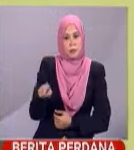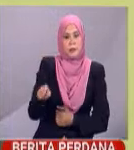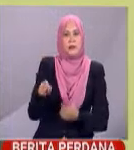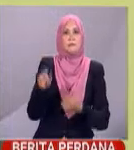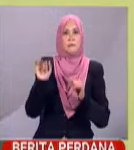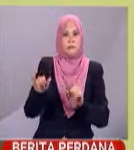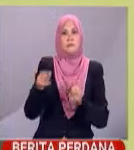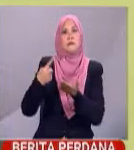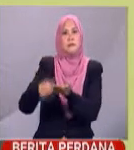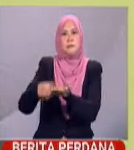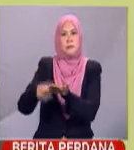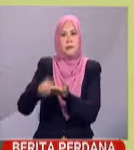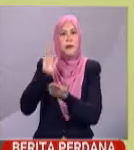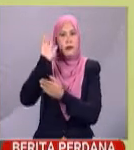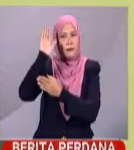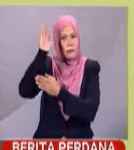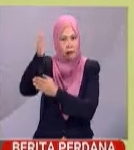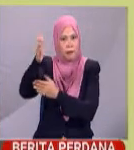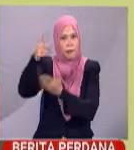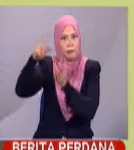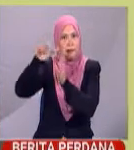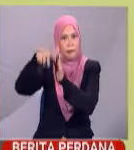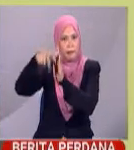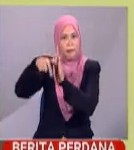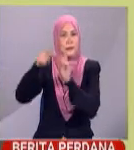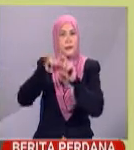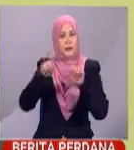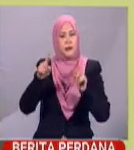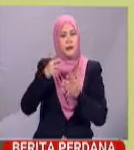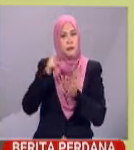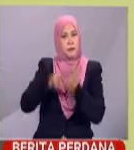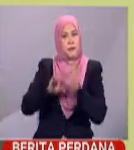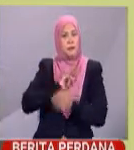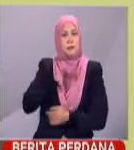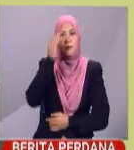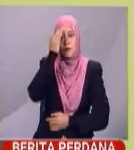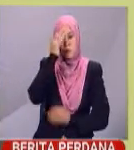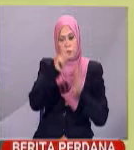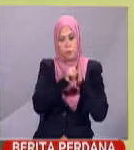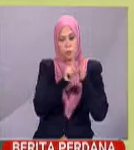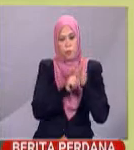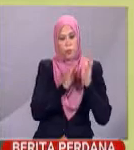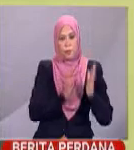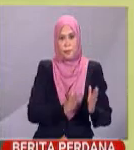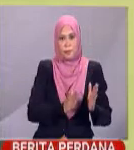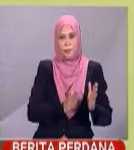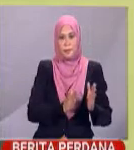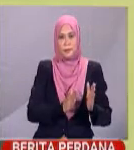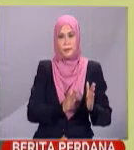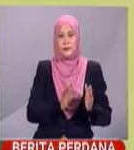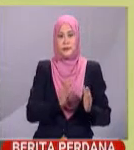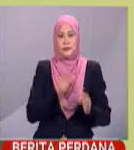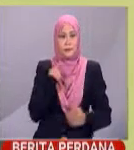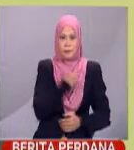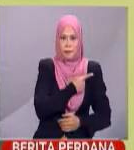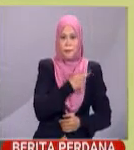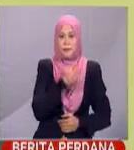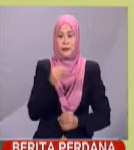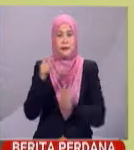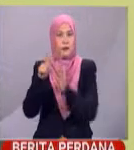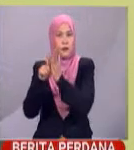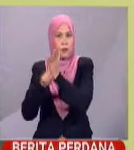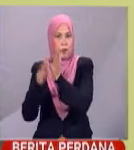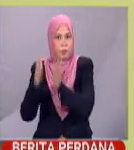pintu rundingan kembali dan Arai difahamkan Vape aku pamit sedang perak per gram keju masih